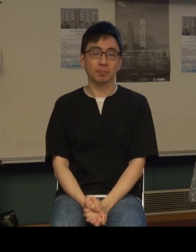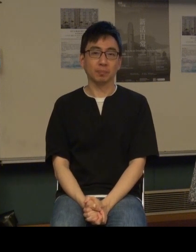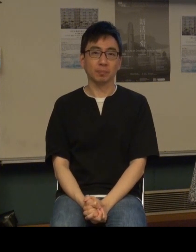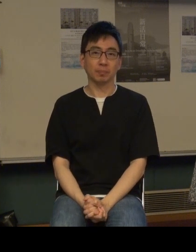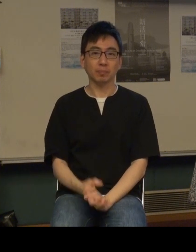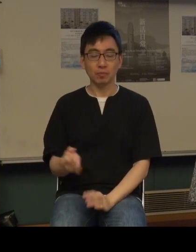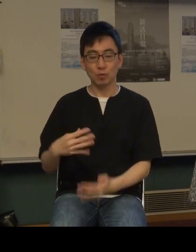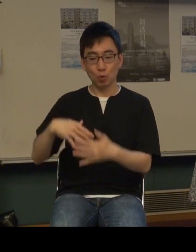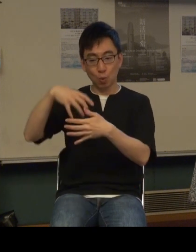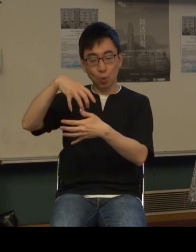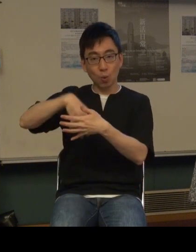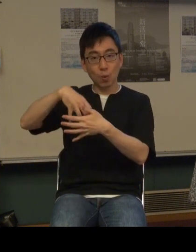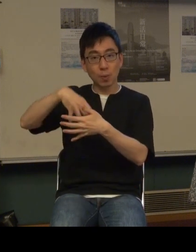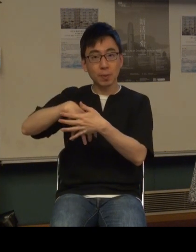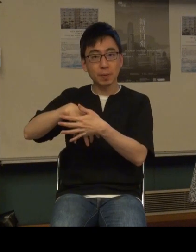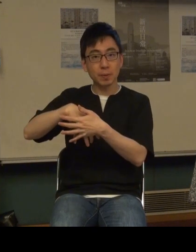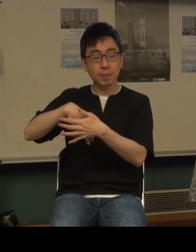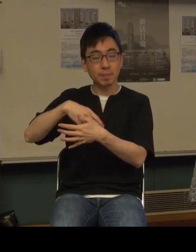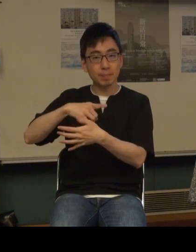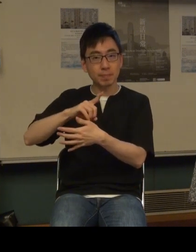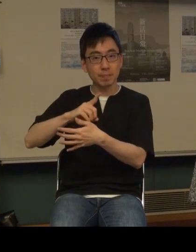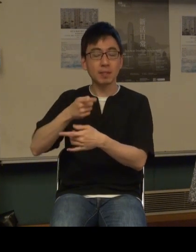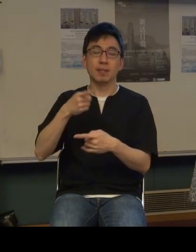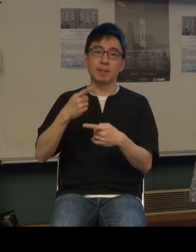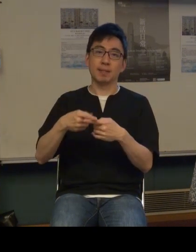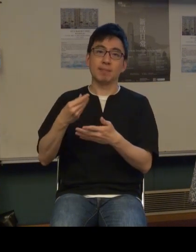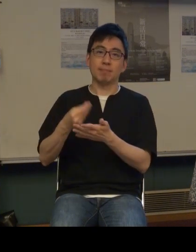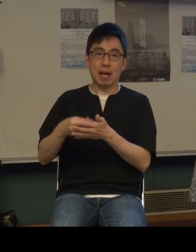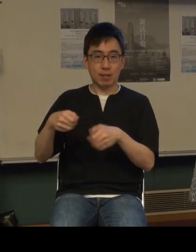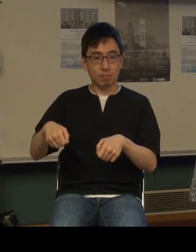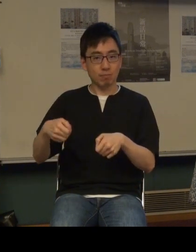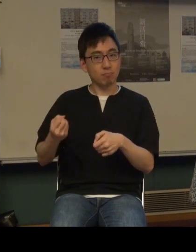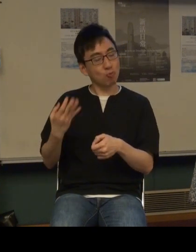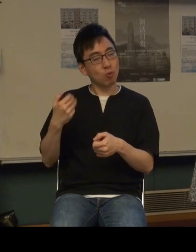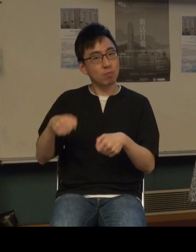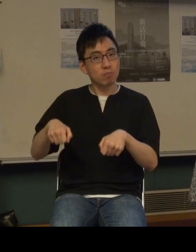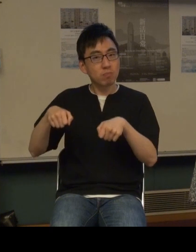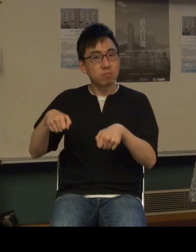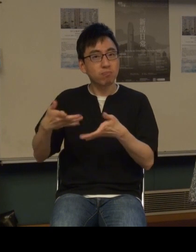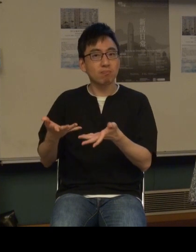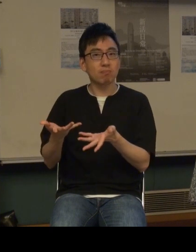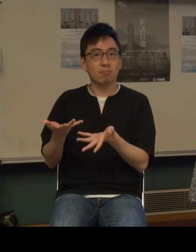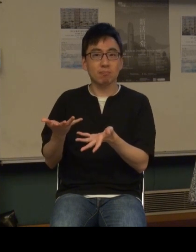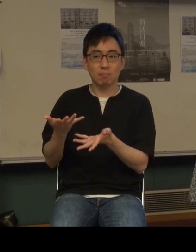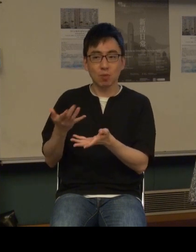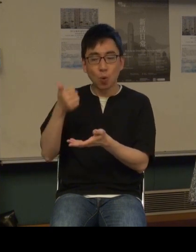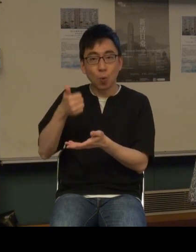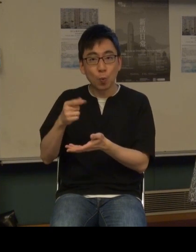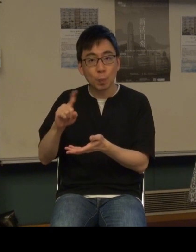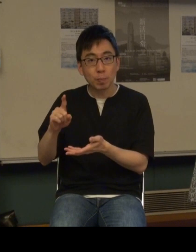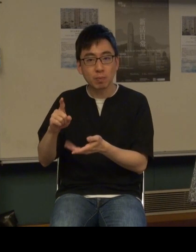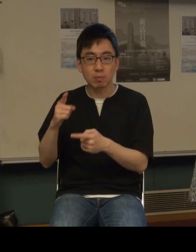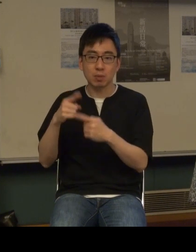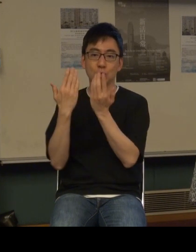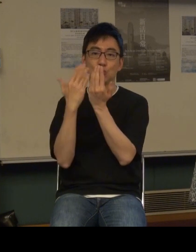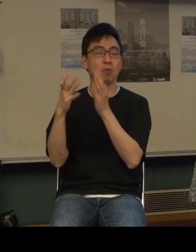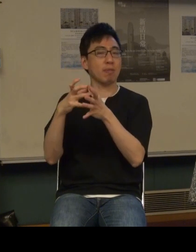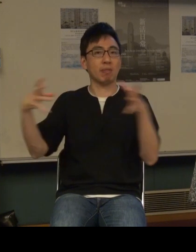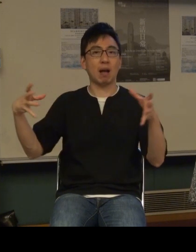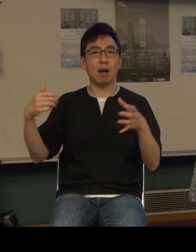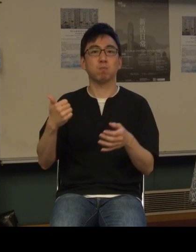入邊咧嚇，入邊都呢個咁樣嘅街市咧，其中一個即係好處咧，就係佢可以開好大嘅窗